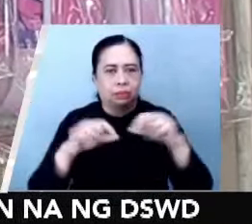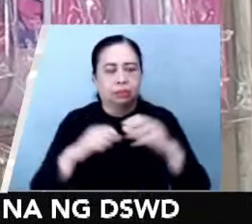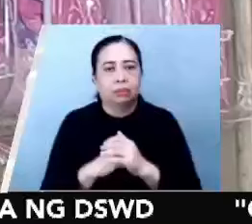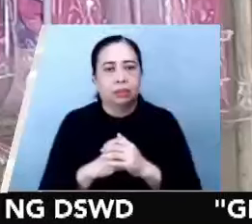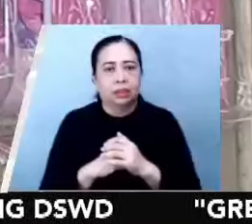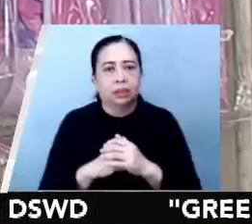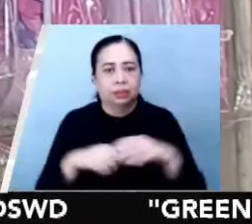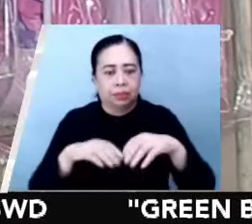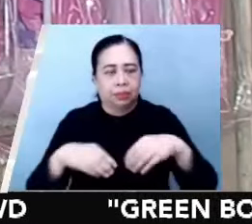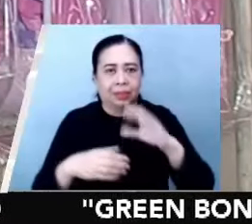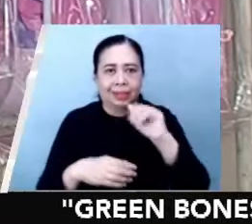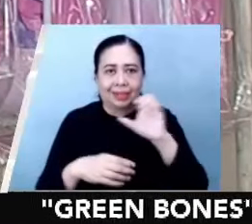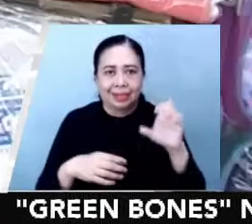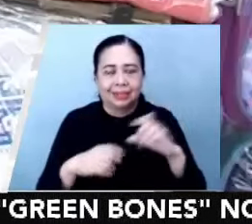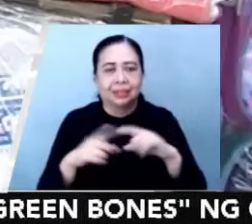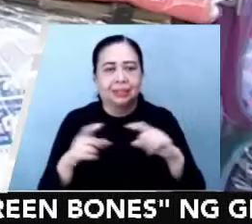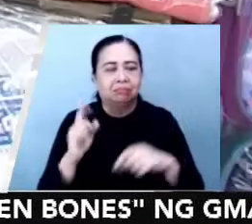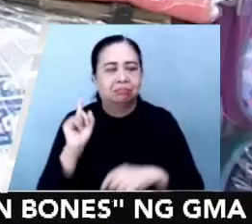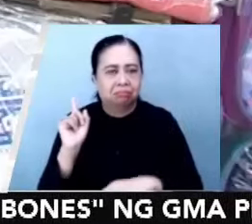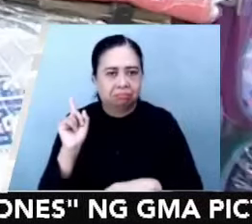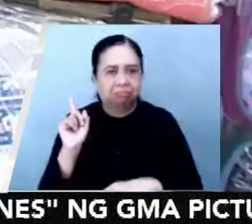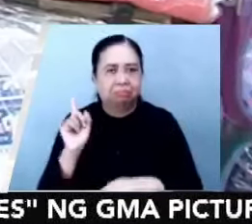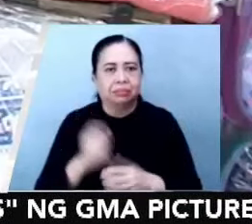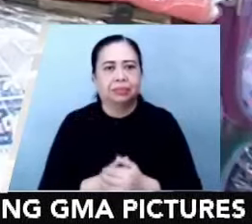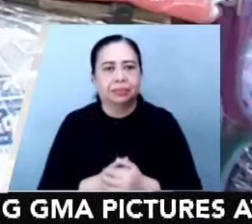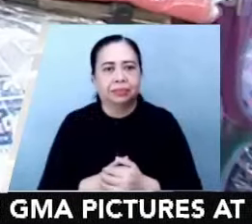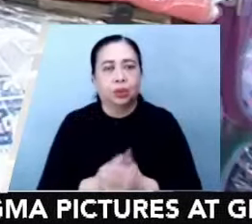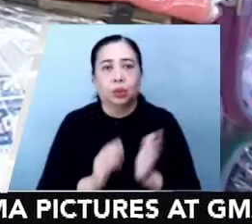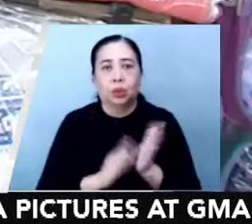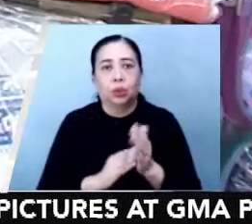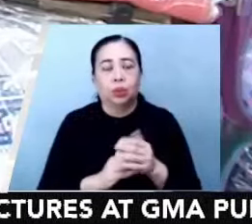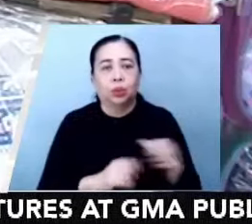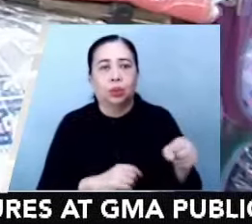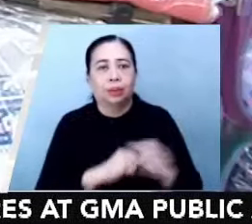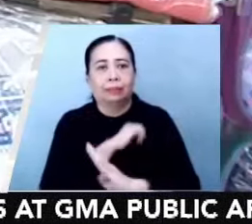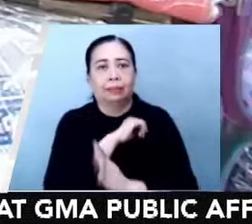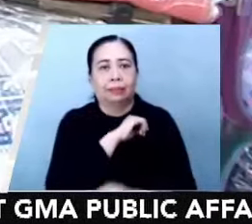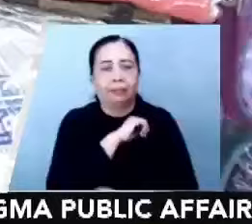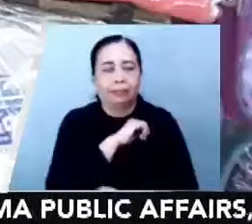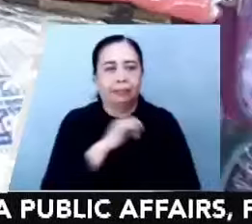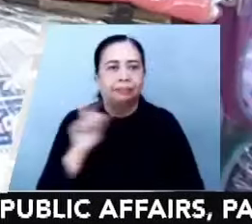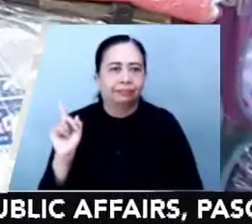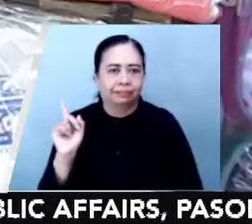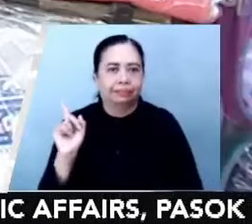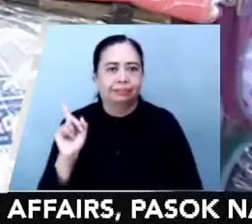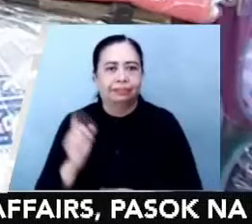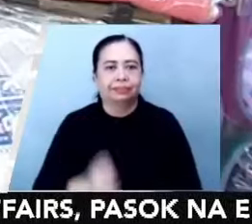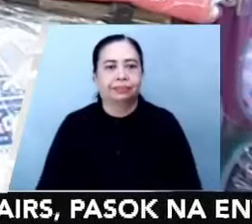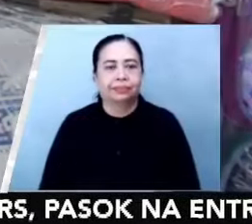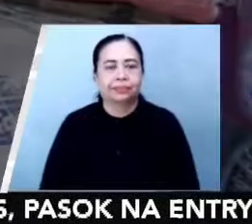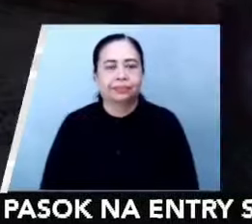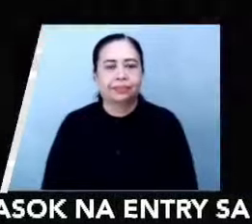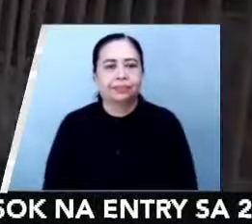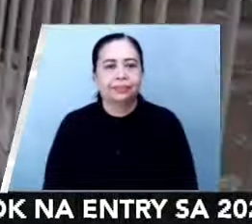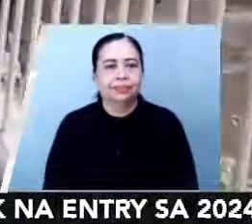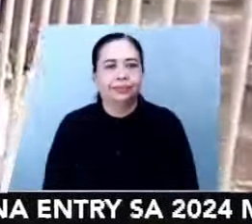na 30 to 50 pesos ang halaga, at school bags na may presyong 250 to 400